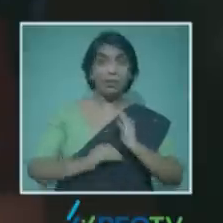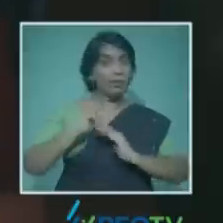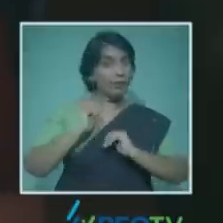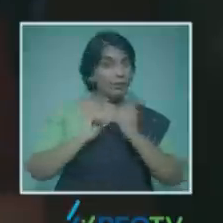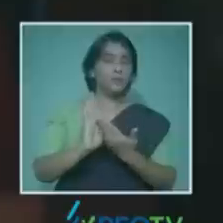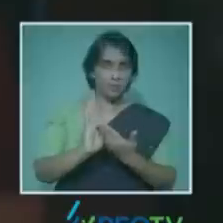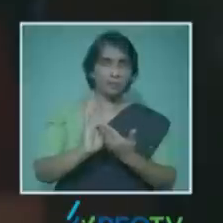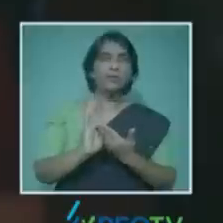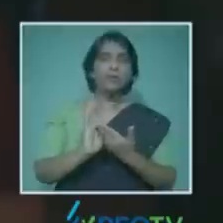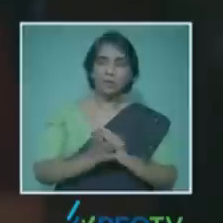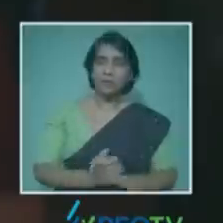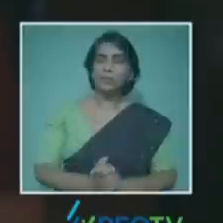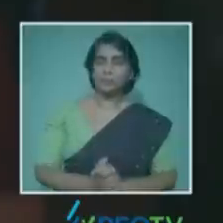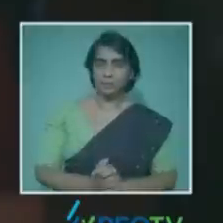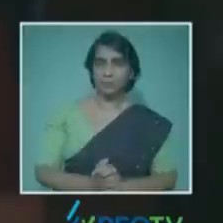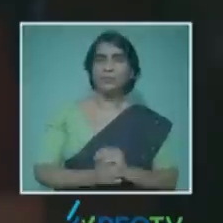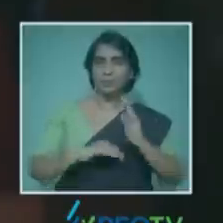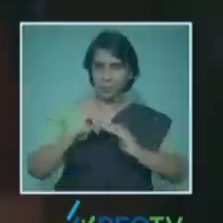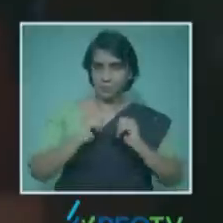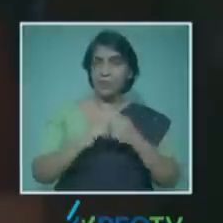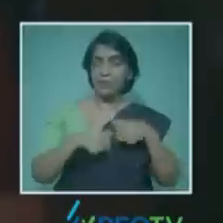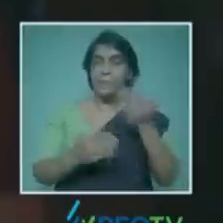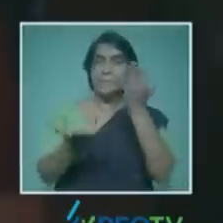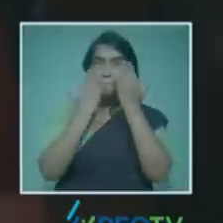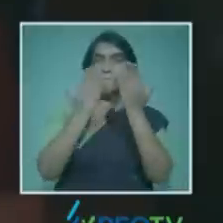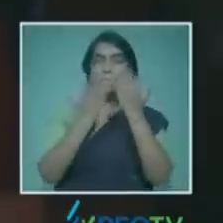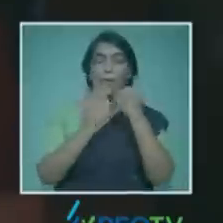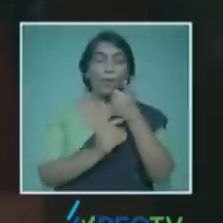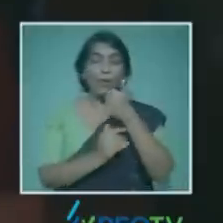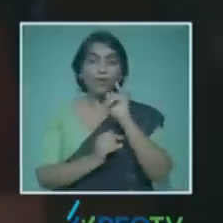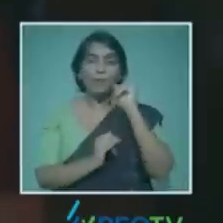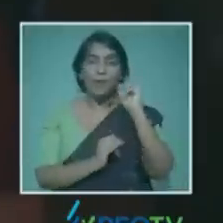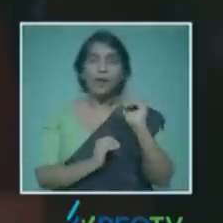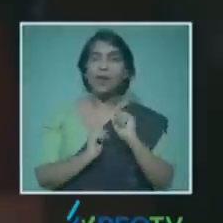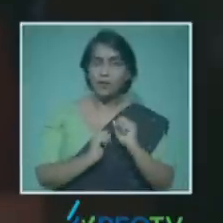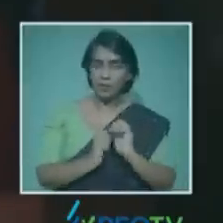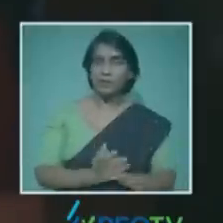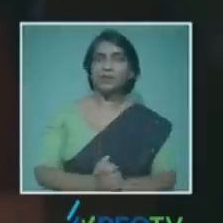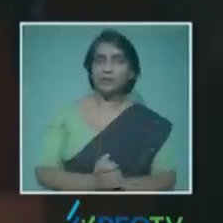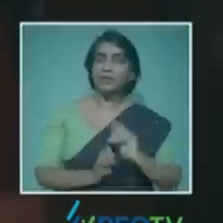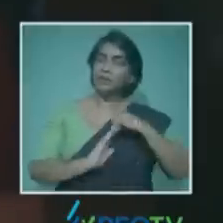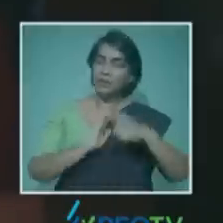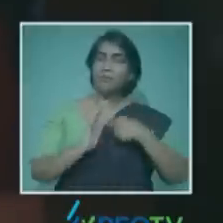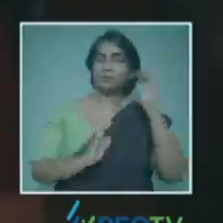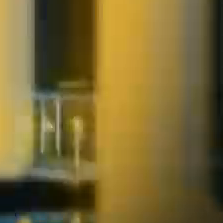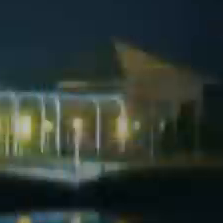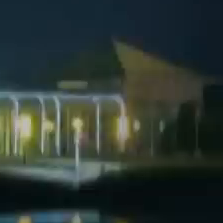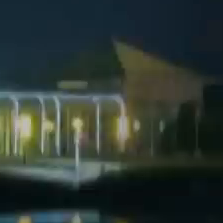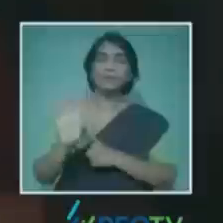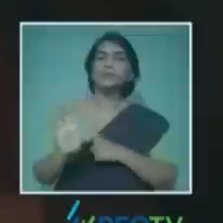ක්‍රියාවෙන් ඔප්පු වෙනවා දැන් අපිට මේ ක්‍රියාවෙන් දැන් ඒව ඔප්පු වෙවි යන්නේ කවුද බ්‍රාහ්මණයා කවුද වසලයා කියන එක ඒක මුළු රටම දැනගෙන